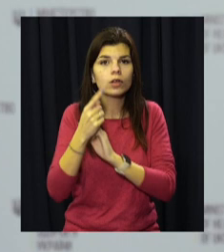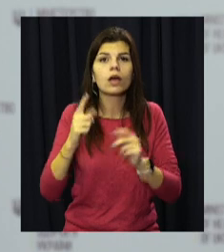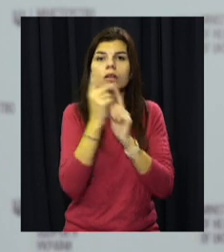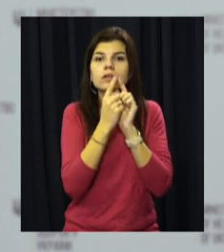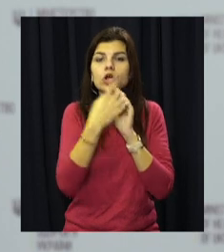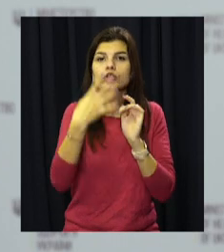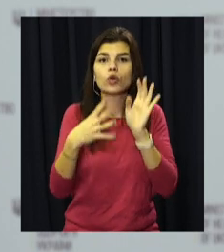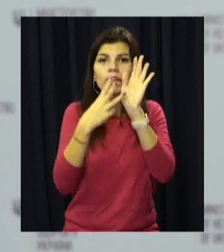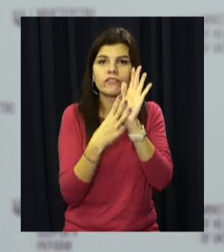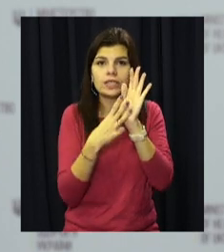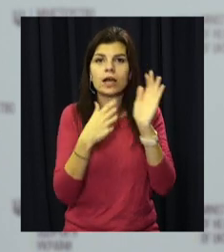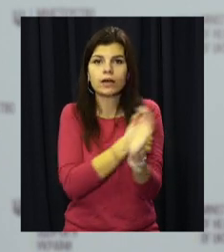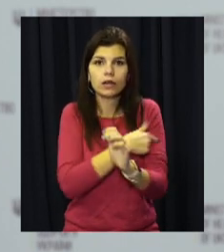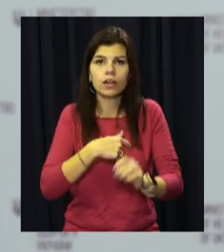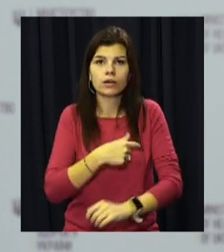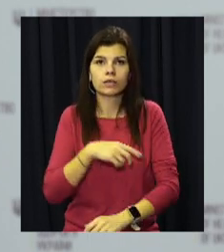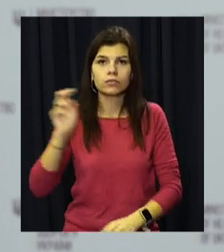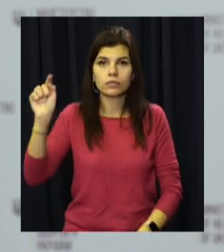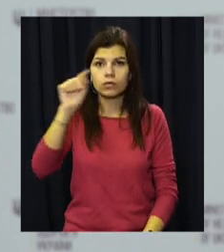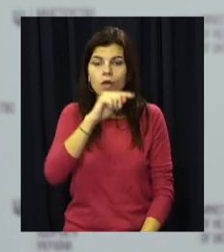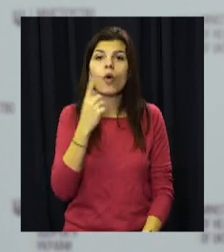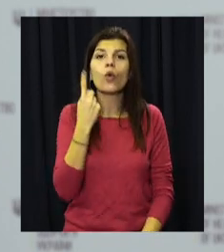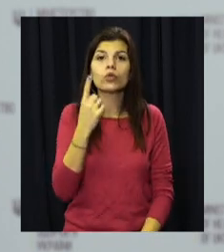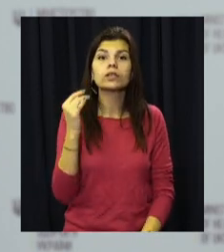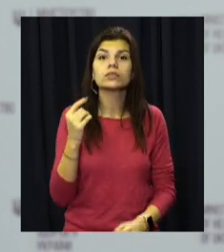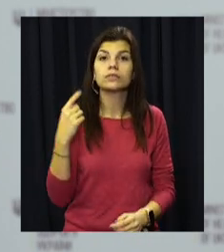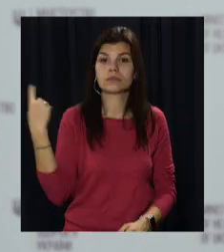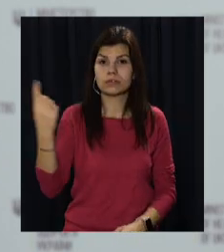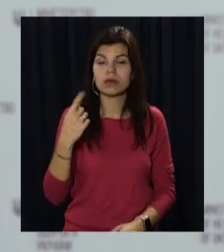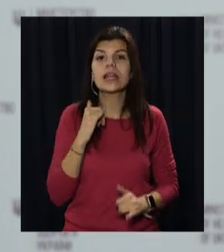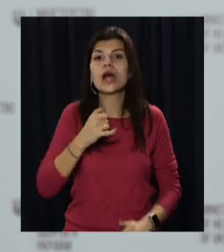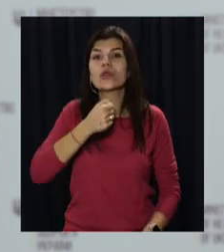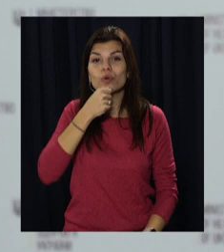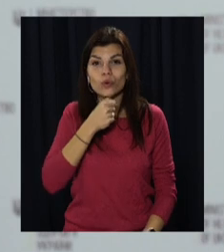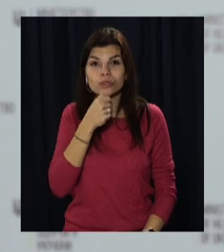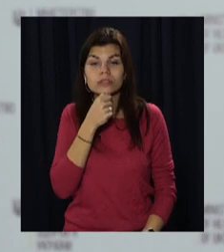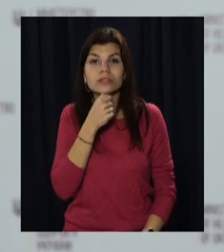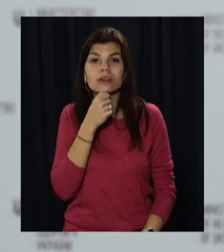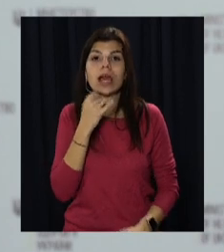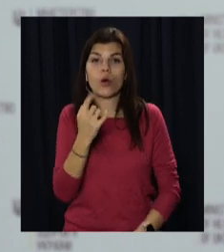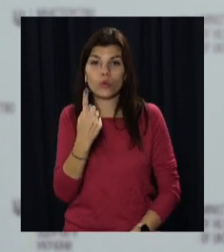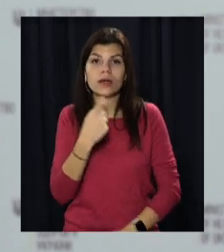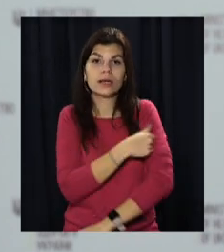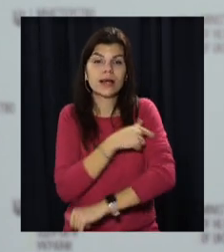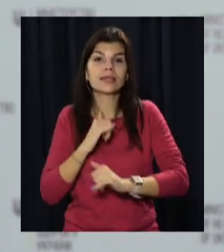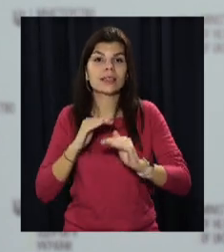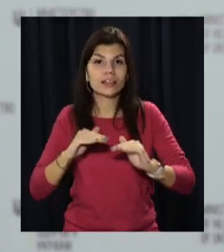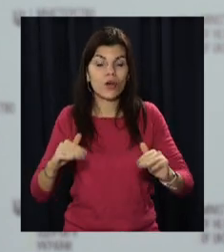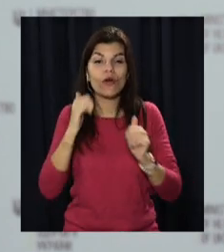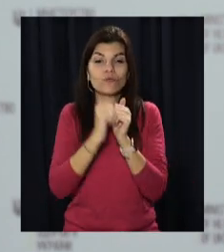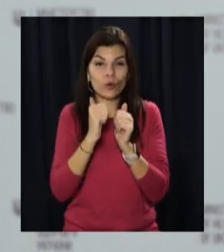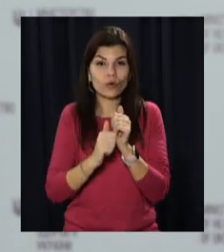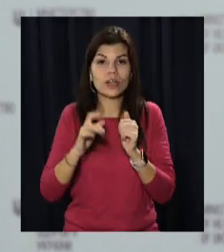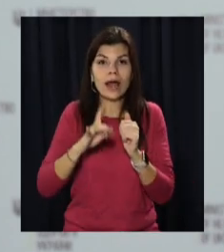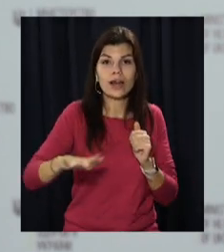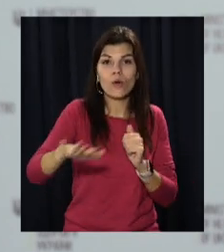48 багатопрофільних клінічних лікарень, однієї обласної лікарні для дорослих і однієї для дітей в кожному